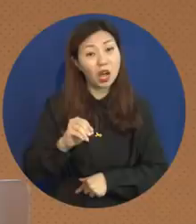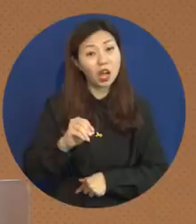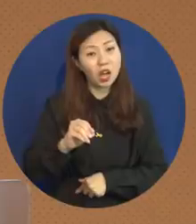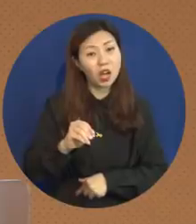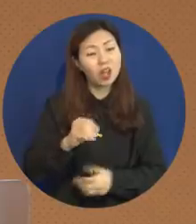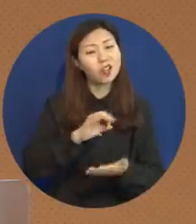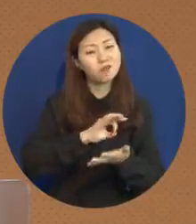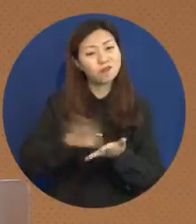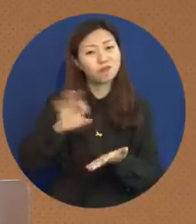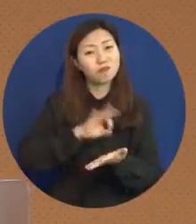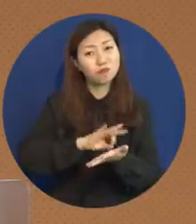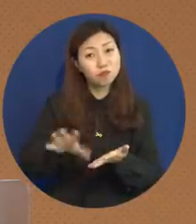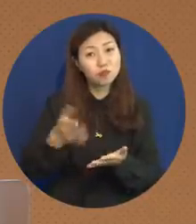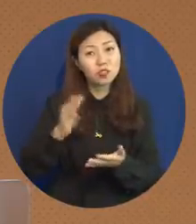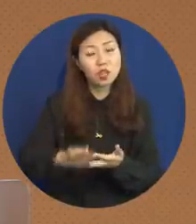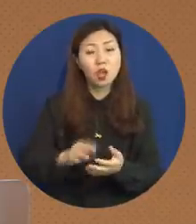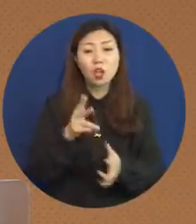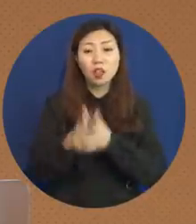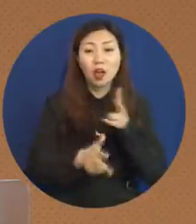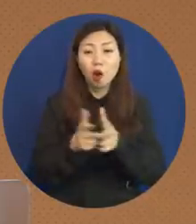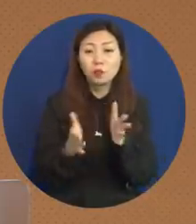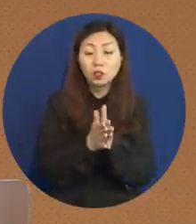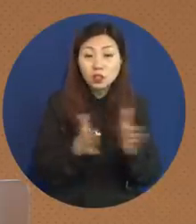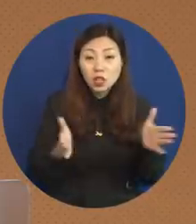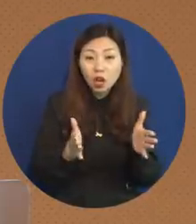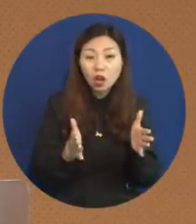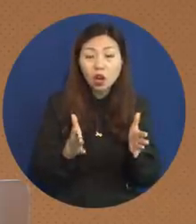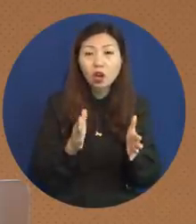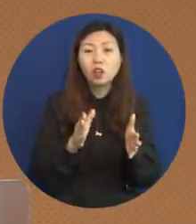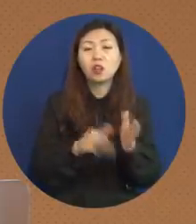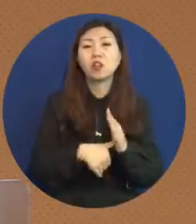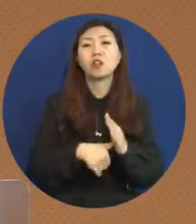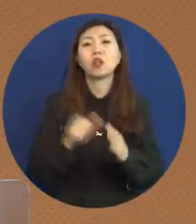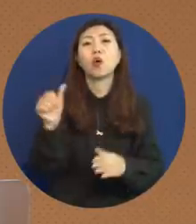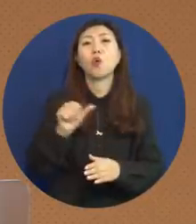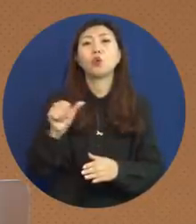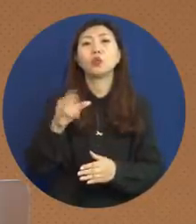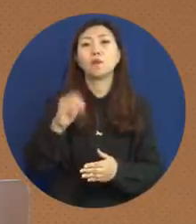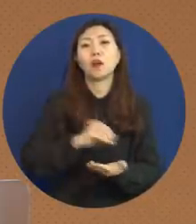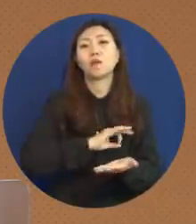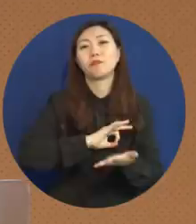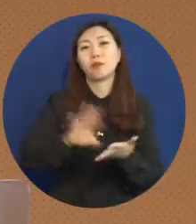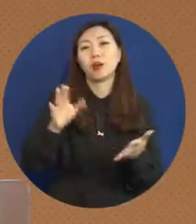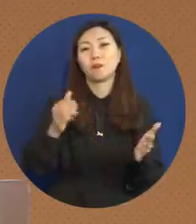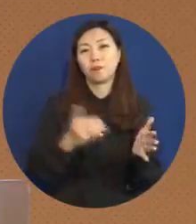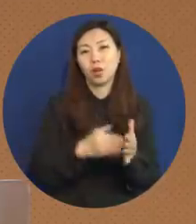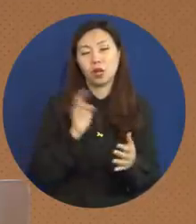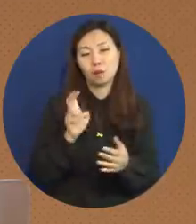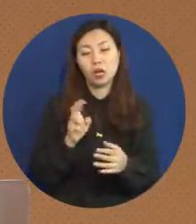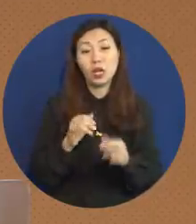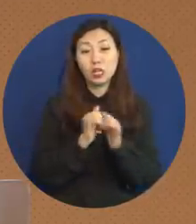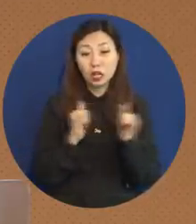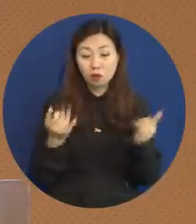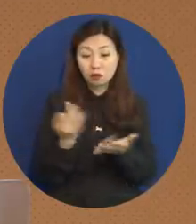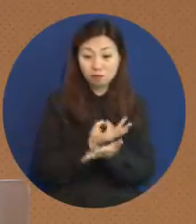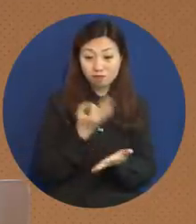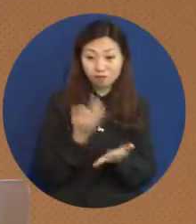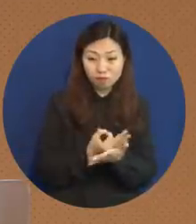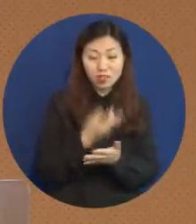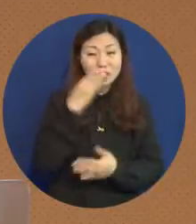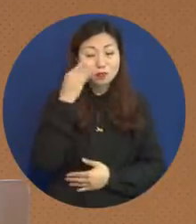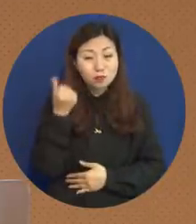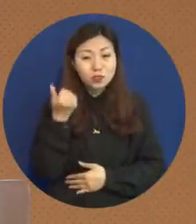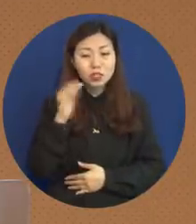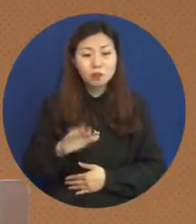사업을 시작하면 5,000만 원 까먹을 수가 있다. 그러면 우리는 돈을 자꾸 버는 것만 익숙한데 덜 까먹는 것도